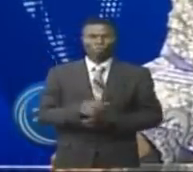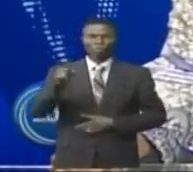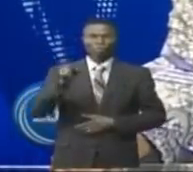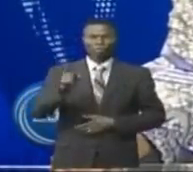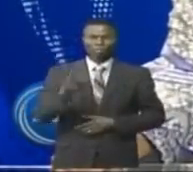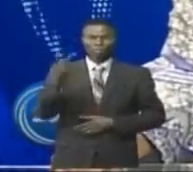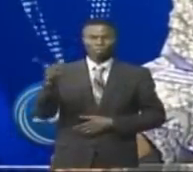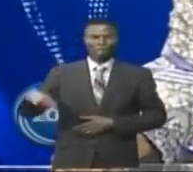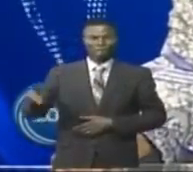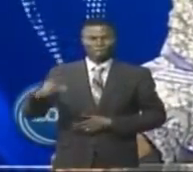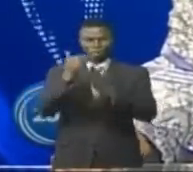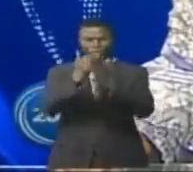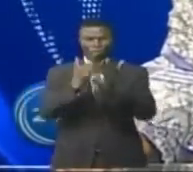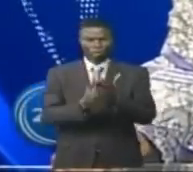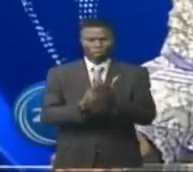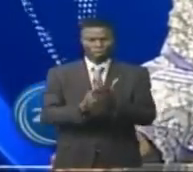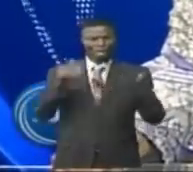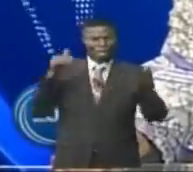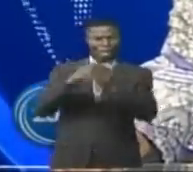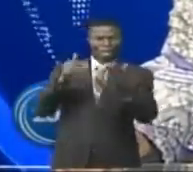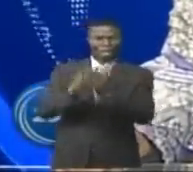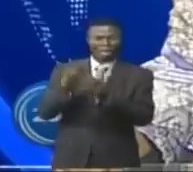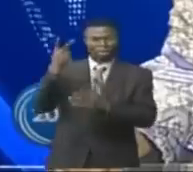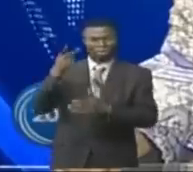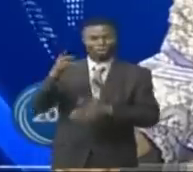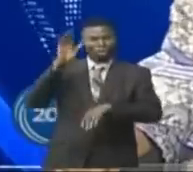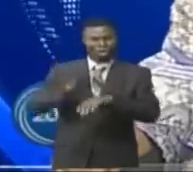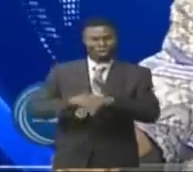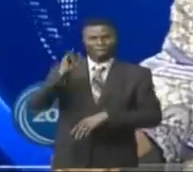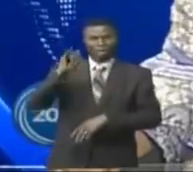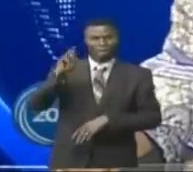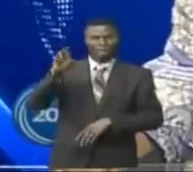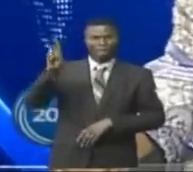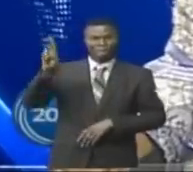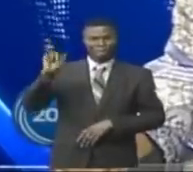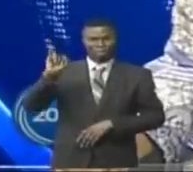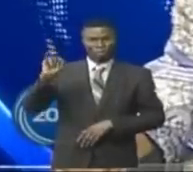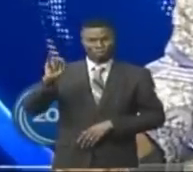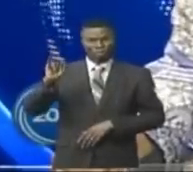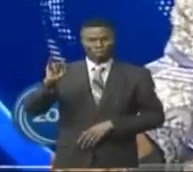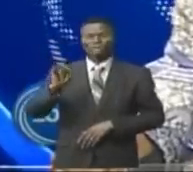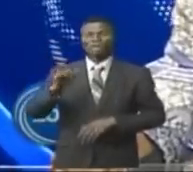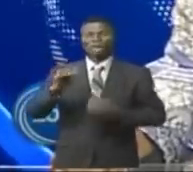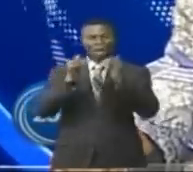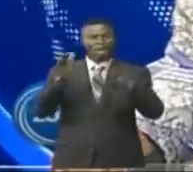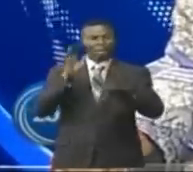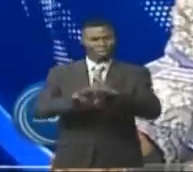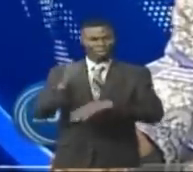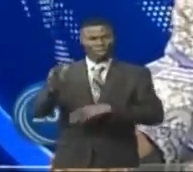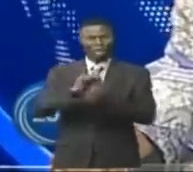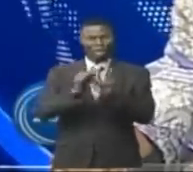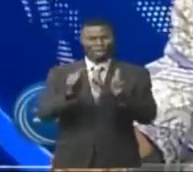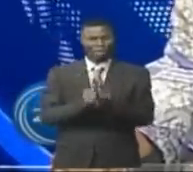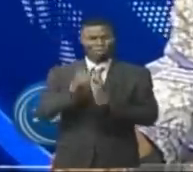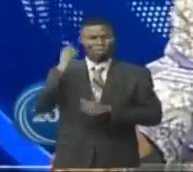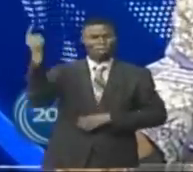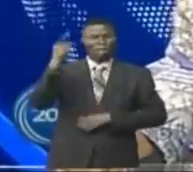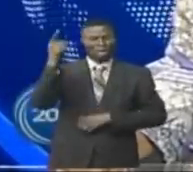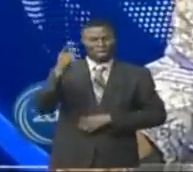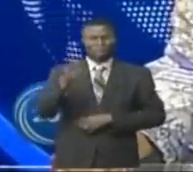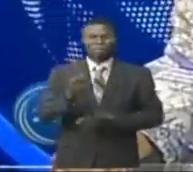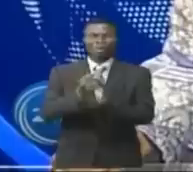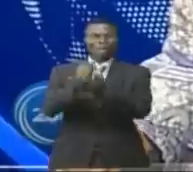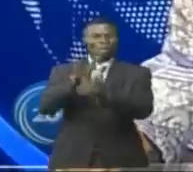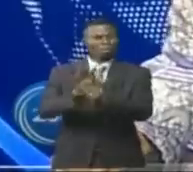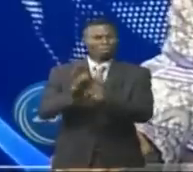régions ciblées par une nouvelle incursion des ADF en Ituri. Sur le terrain, l'ordre a été rétabli, mais la situation humanitaire demeure